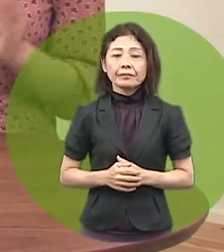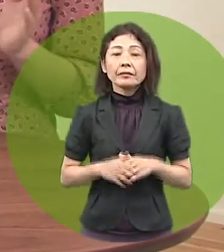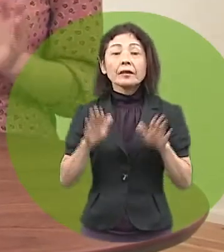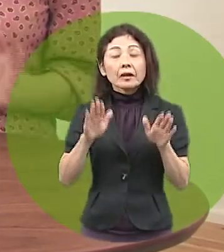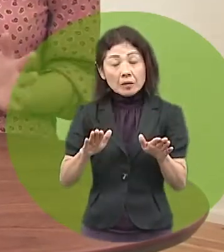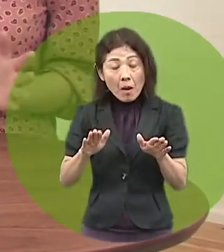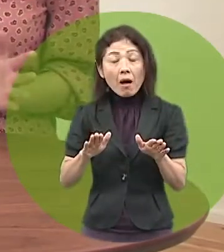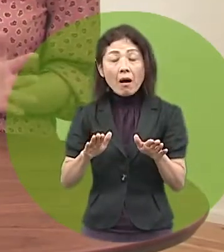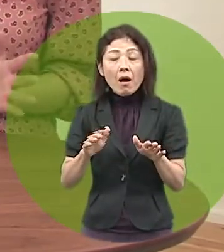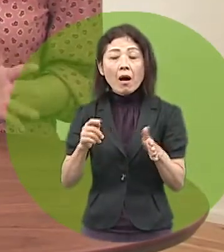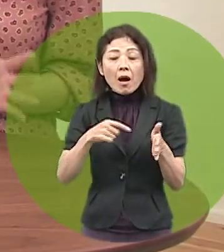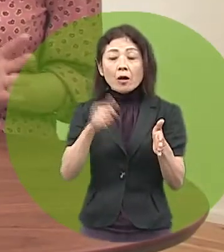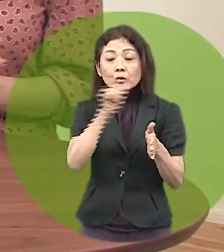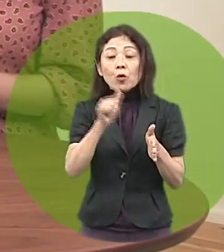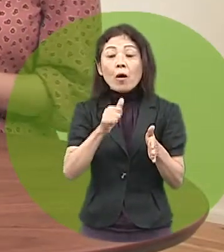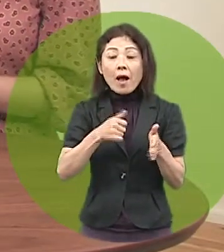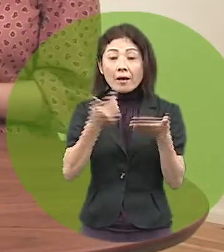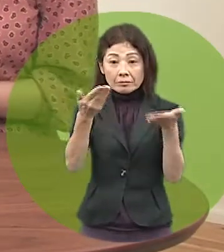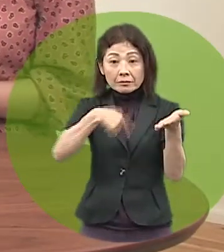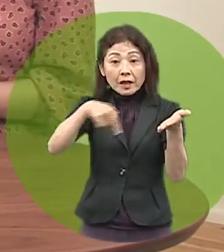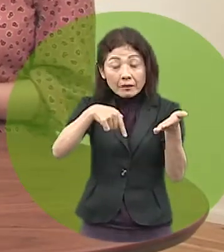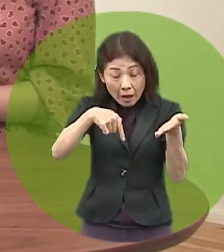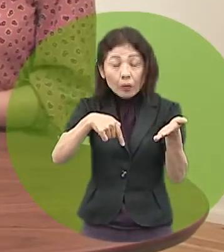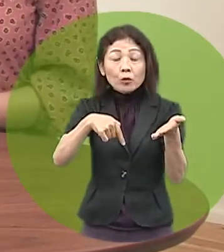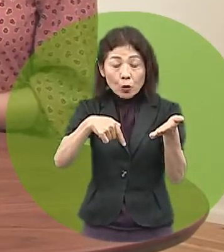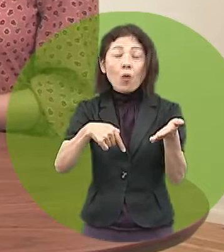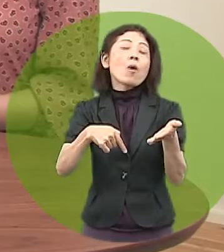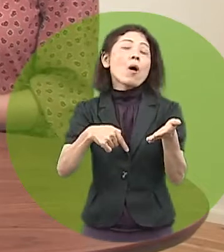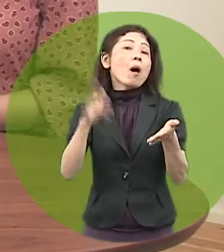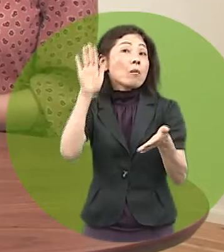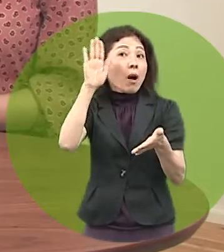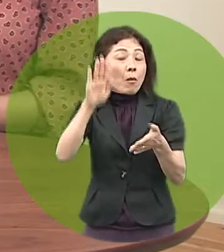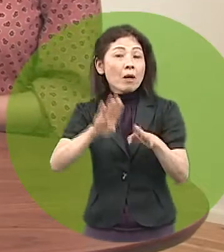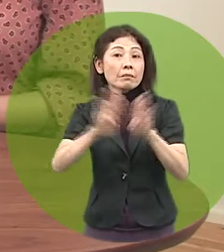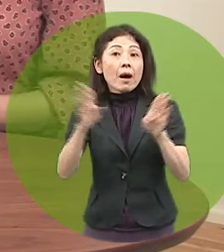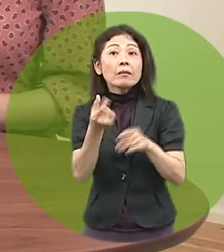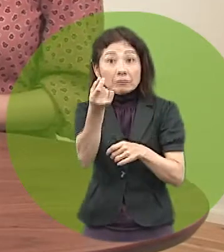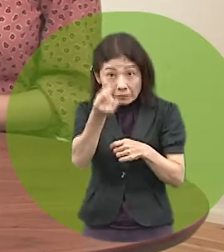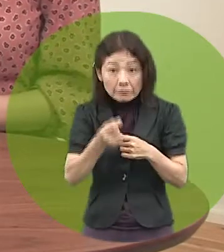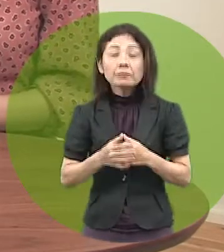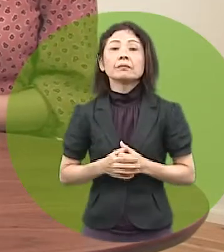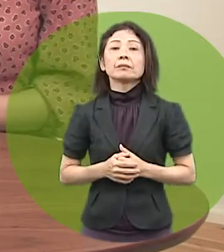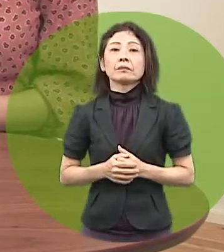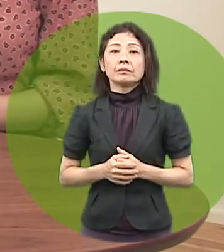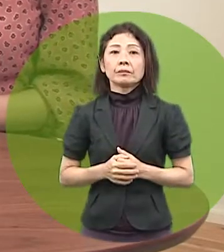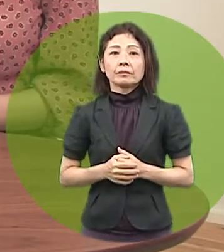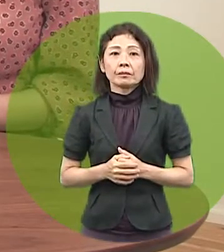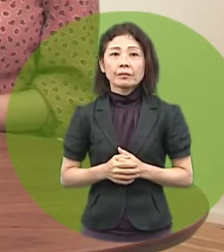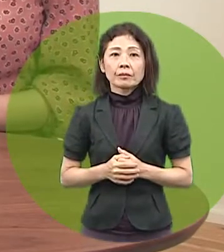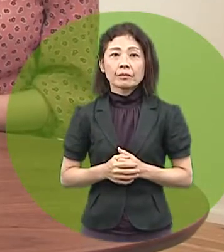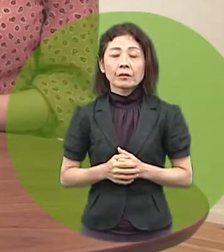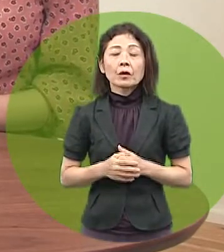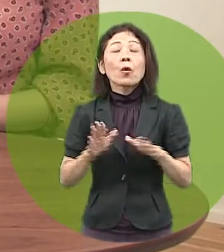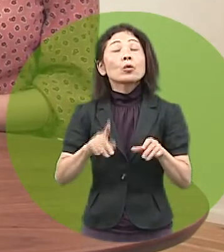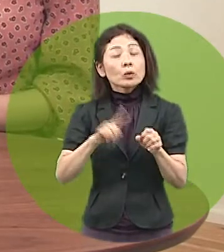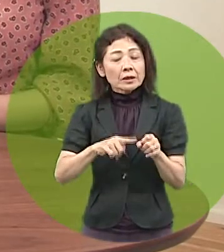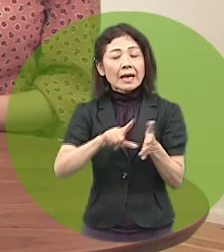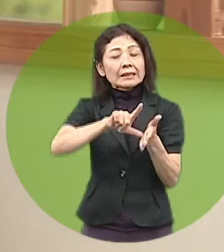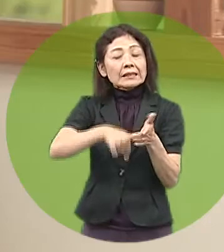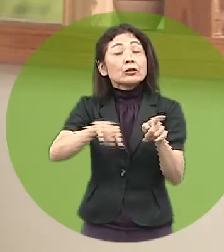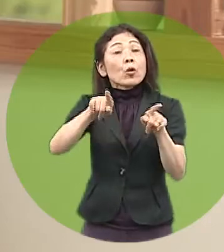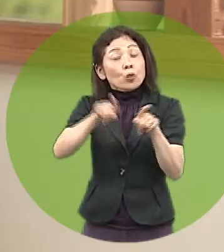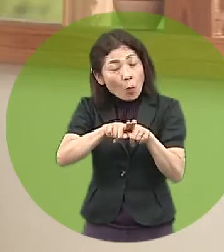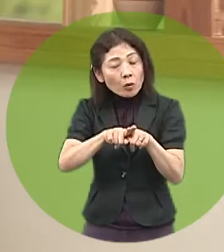今 vtr でご紹介した万国津梁フォーラムが間もなく開催されるんですよねはい今年は地域ととも